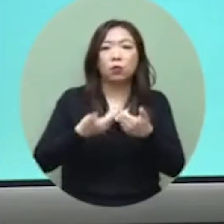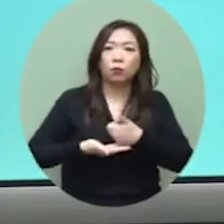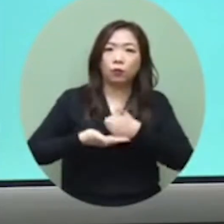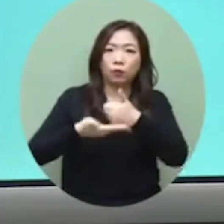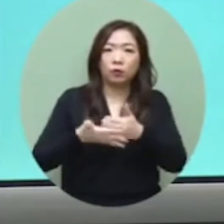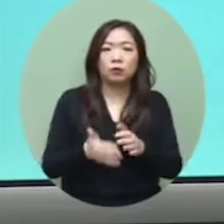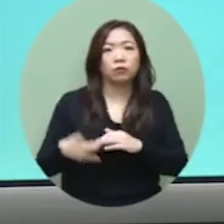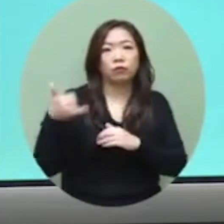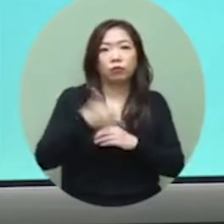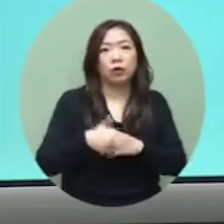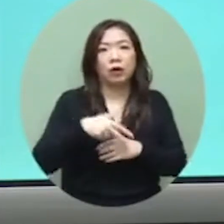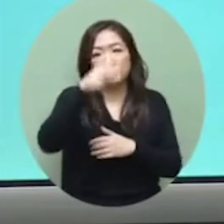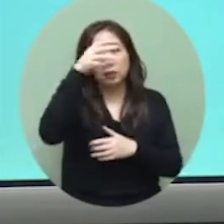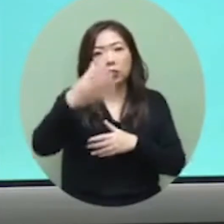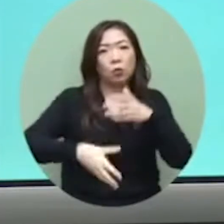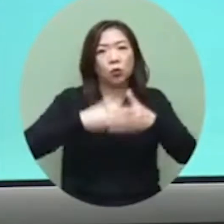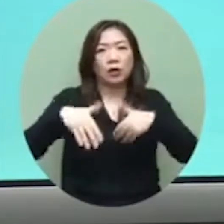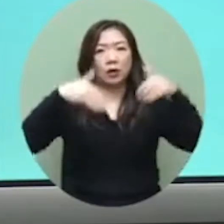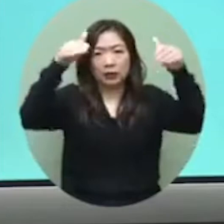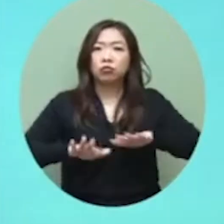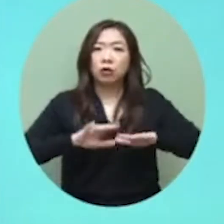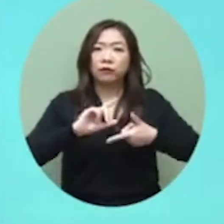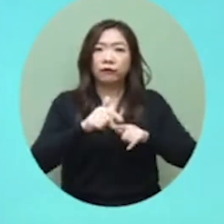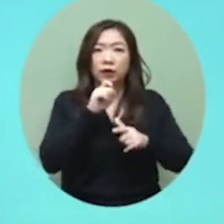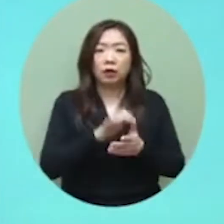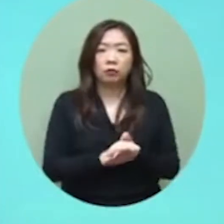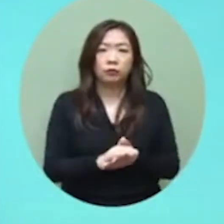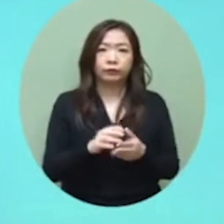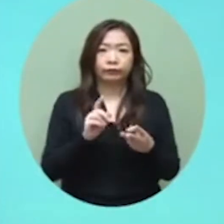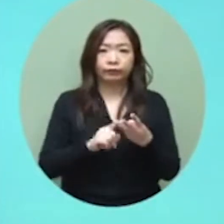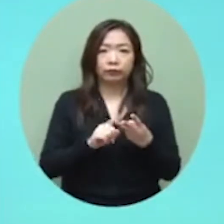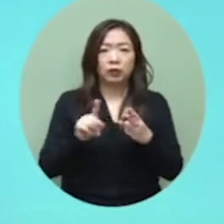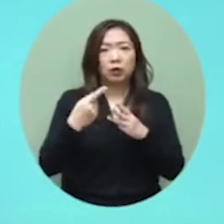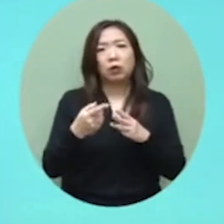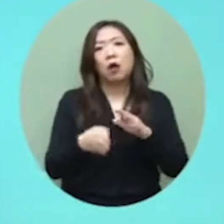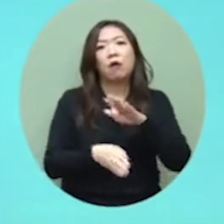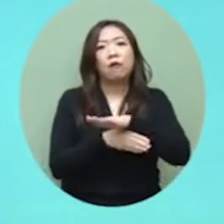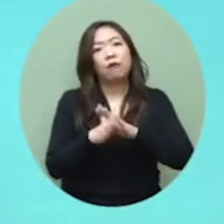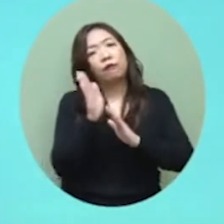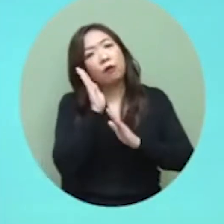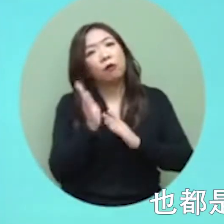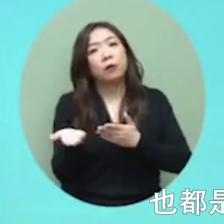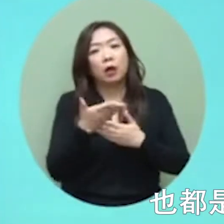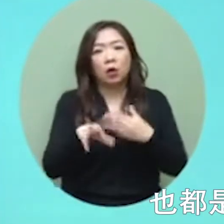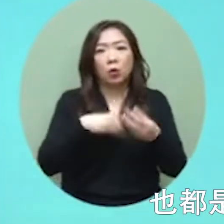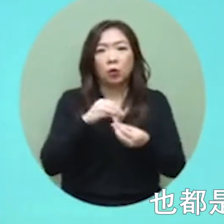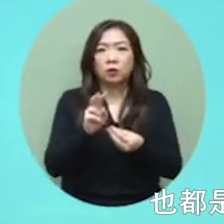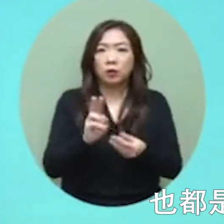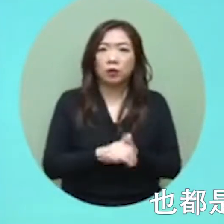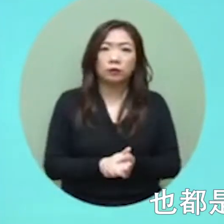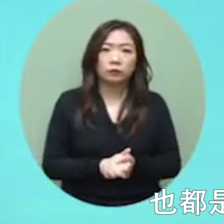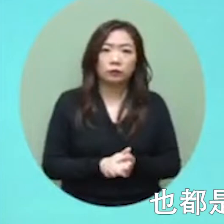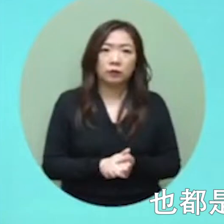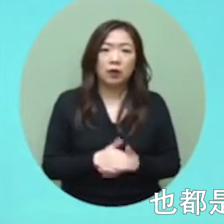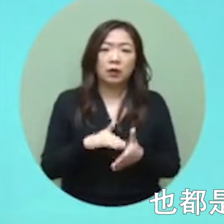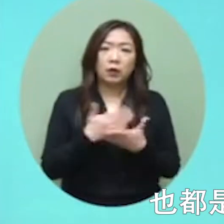任行政會議的召集人。另外在房屋方面是大家都關心的，亦都是因